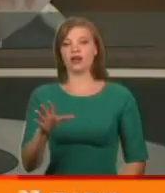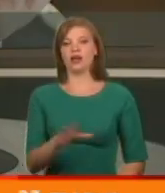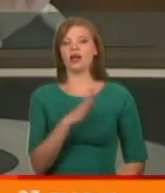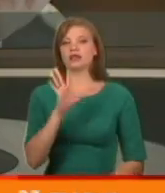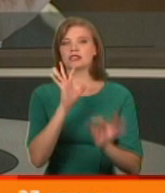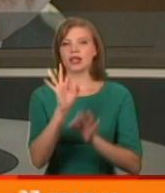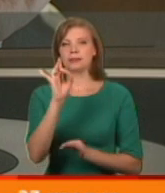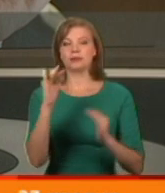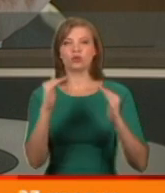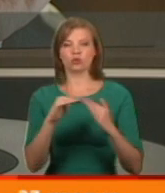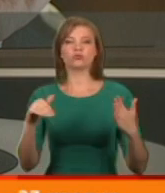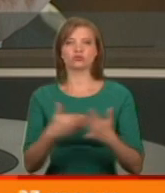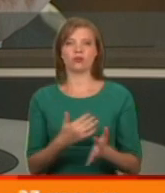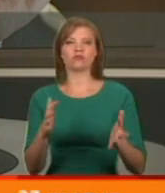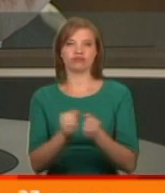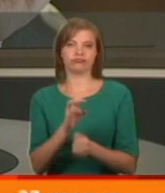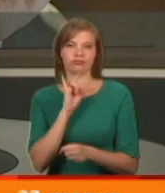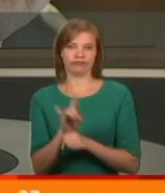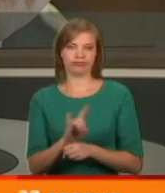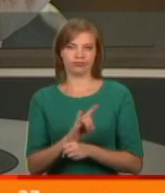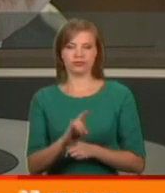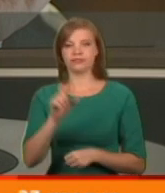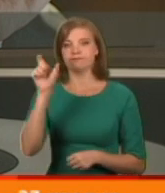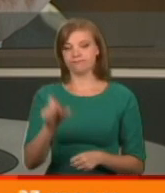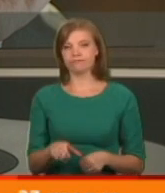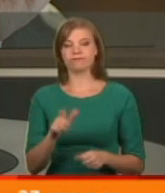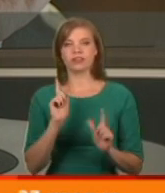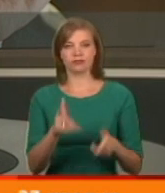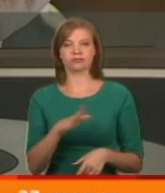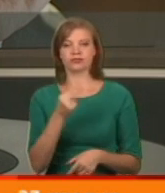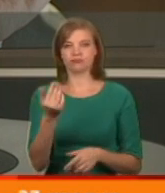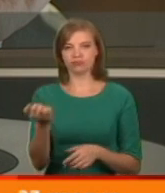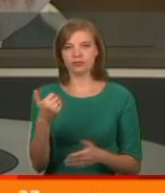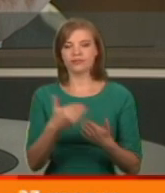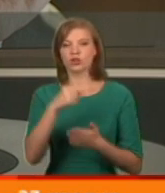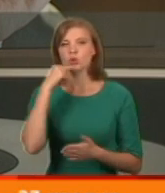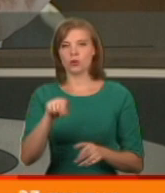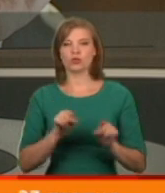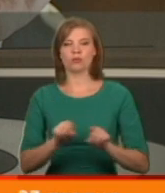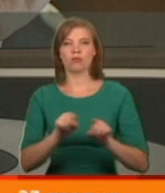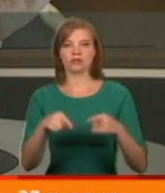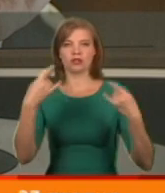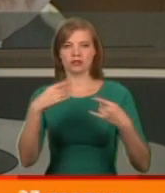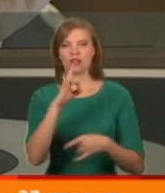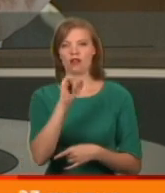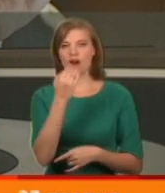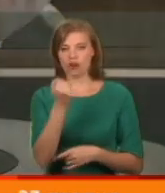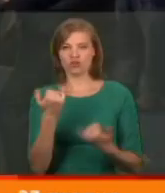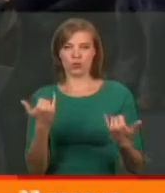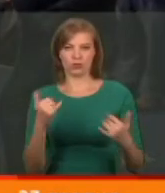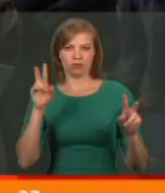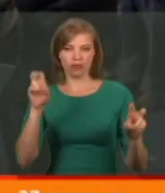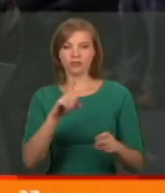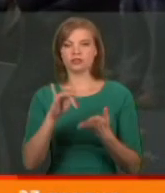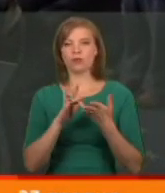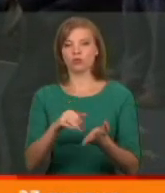Екс-радника Білого Дому знову спіймали на брехні. Майкл Флінн таки отримував гроші від російського пропагандистського каналу Russia Today. За